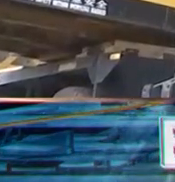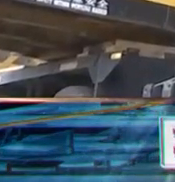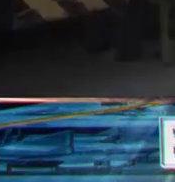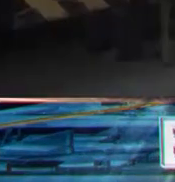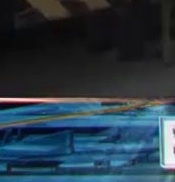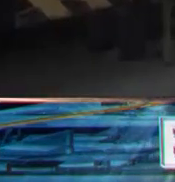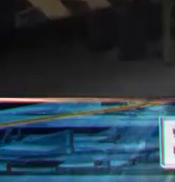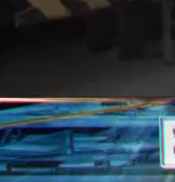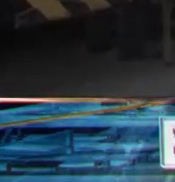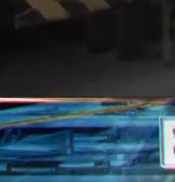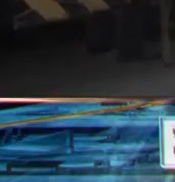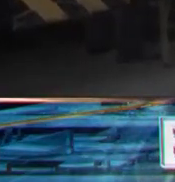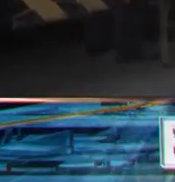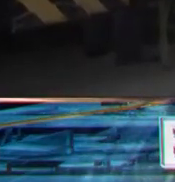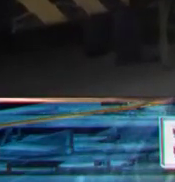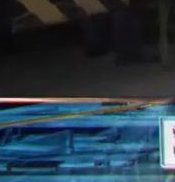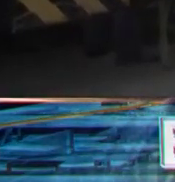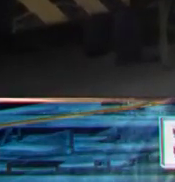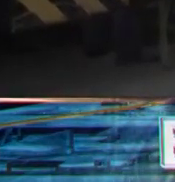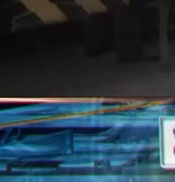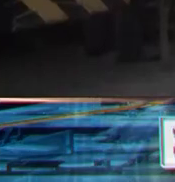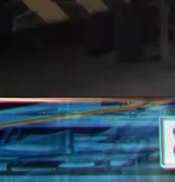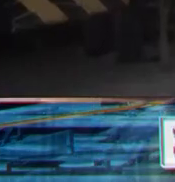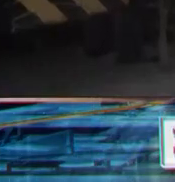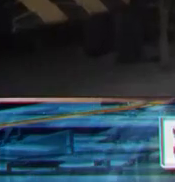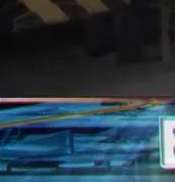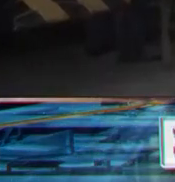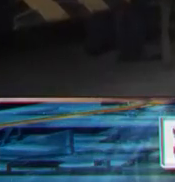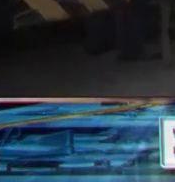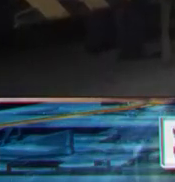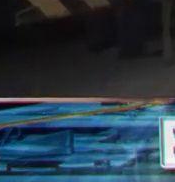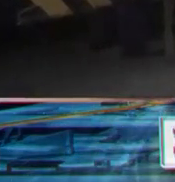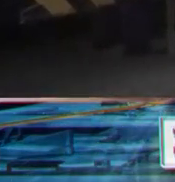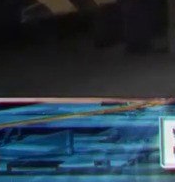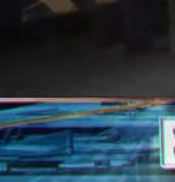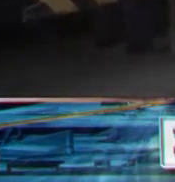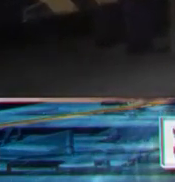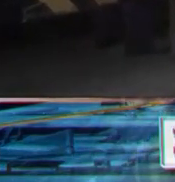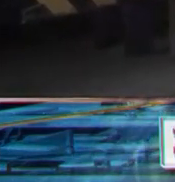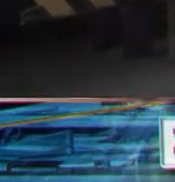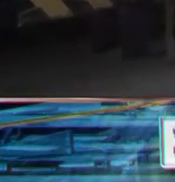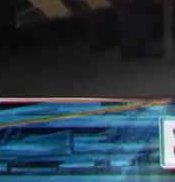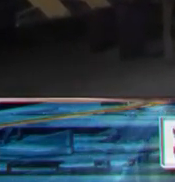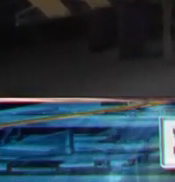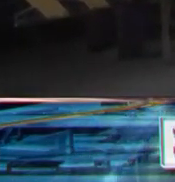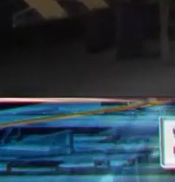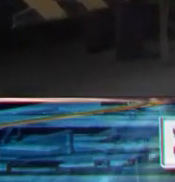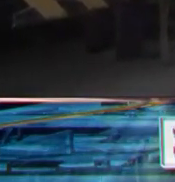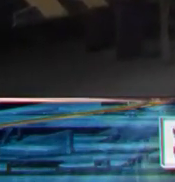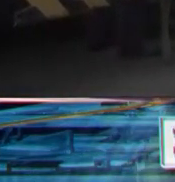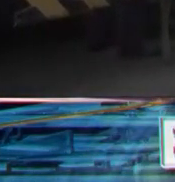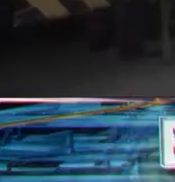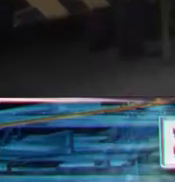жеткізілуде. Үшінші контейнерде 21 гигакалория қуаттылығы болған, енді перевод газдан кейін